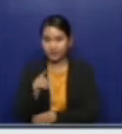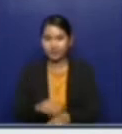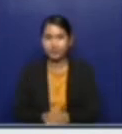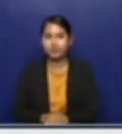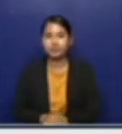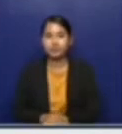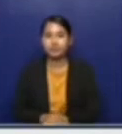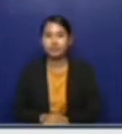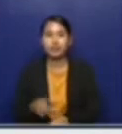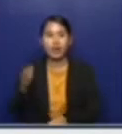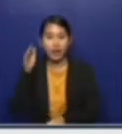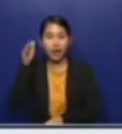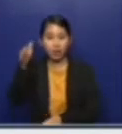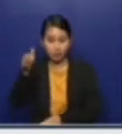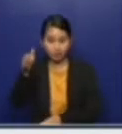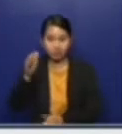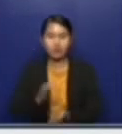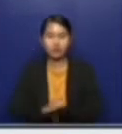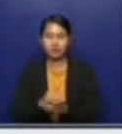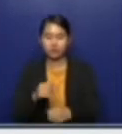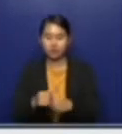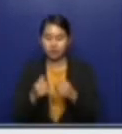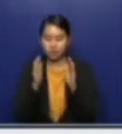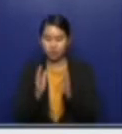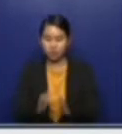ม่6ล้านกว่าเนี่ย